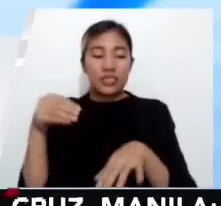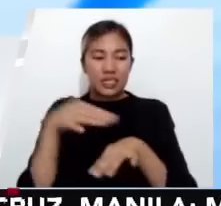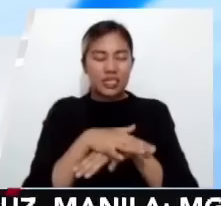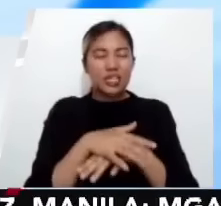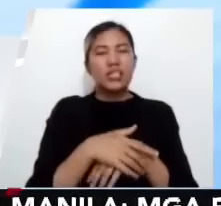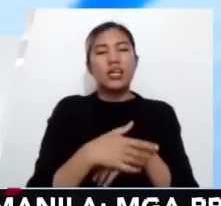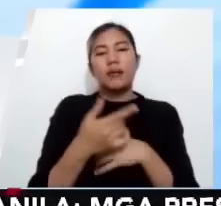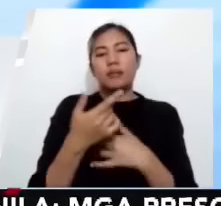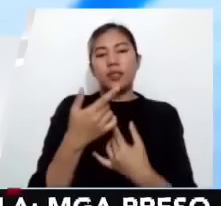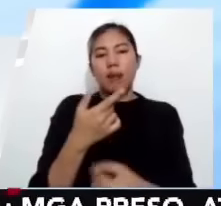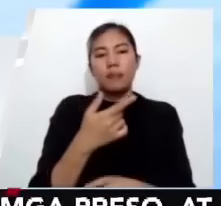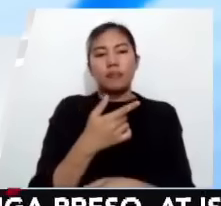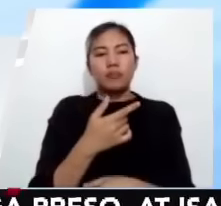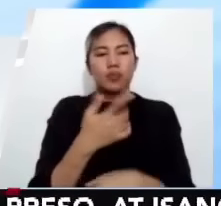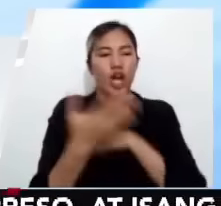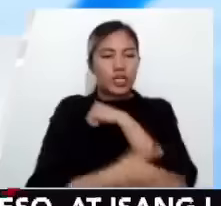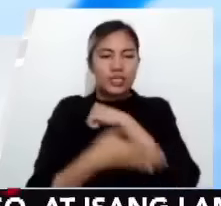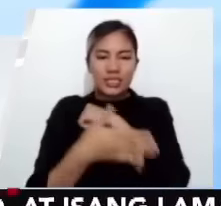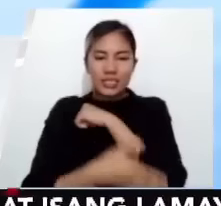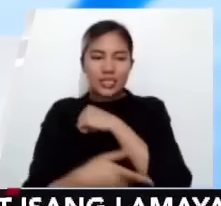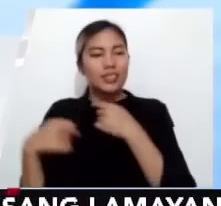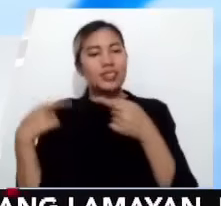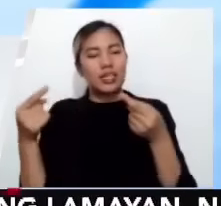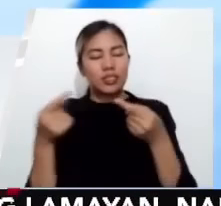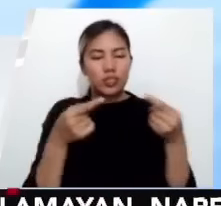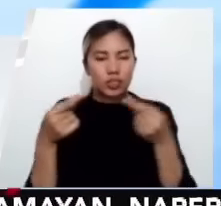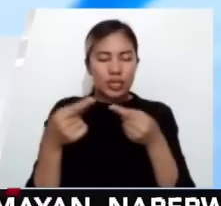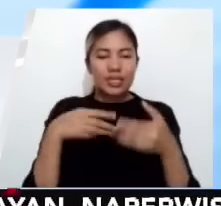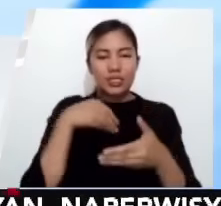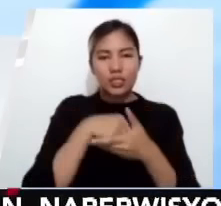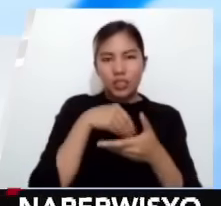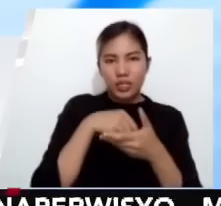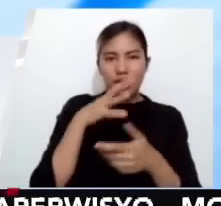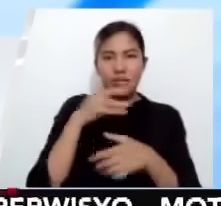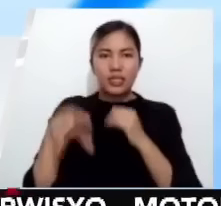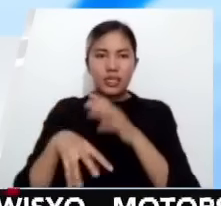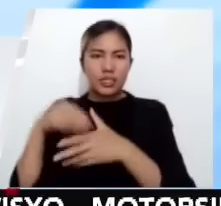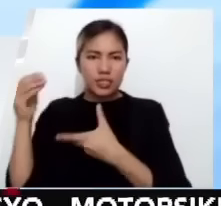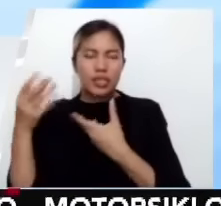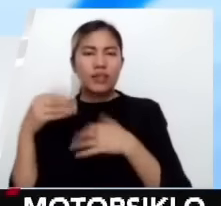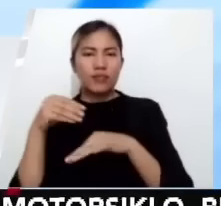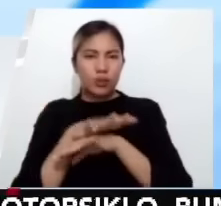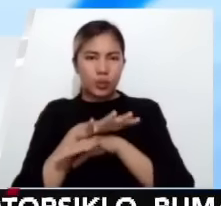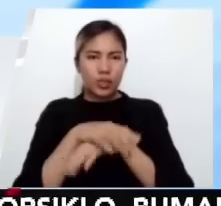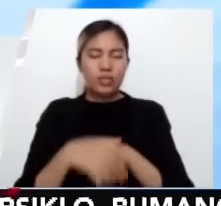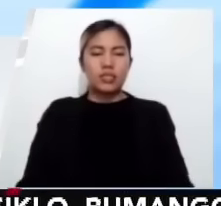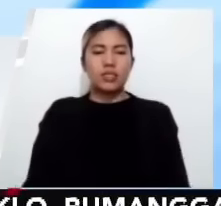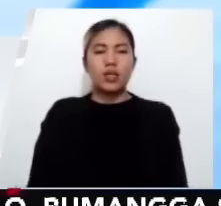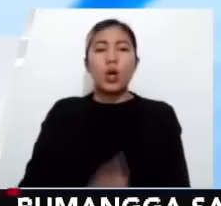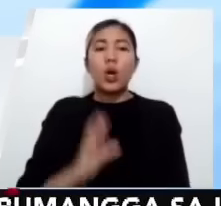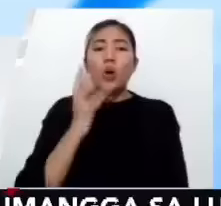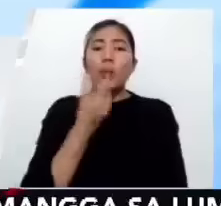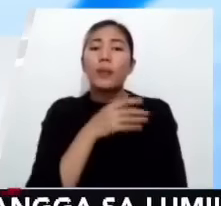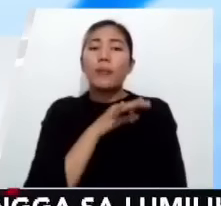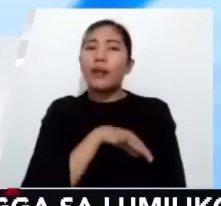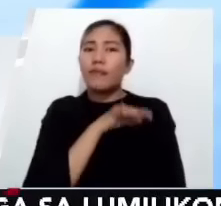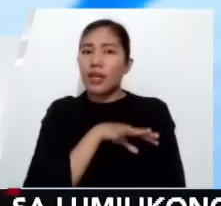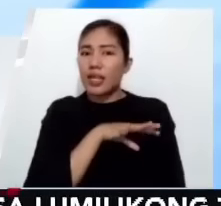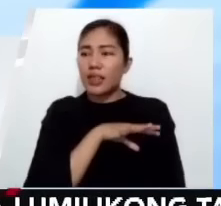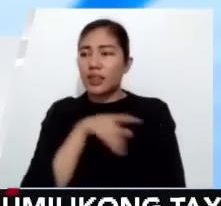The internal and external po na impluensya, sir, no, and who would be benefiting from all of this na nangyayari